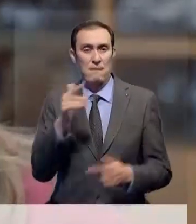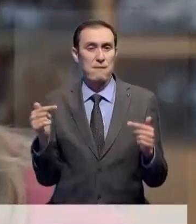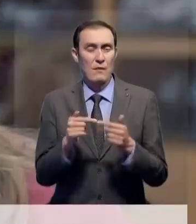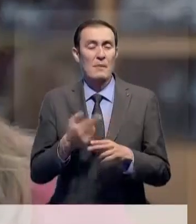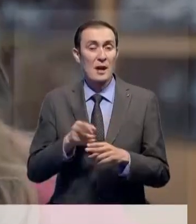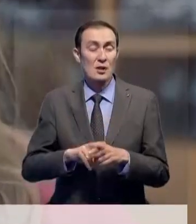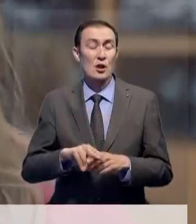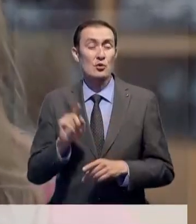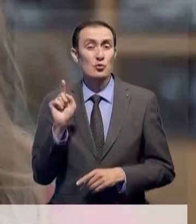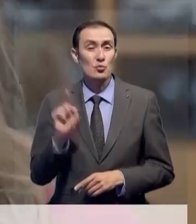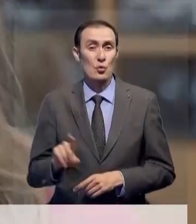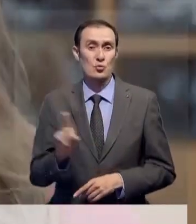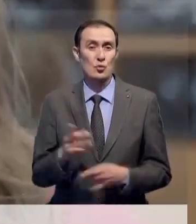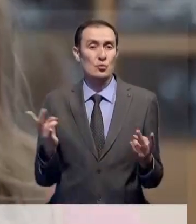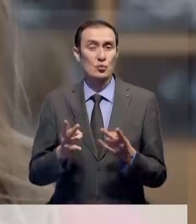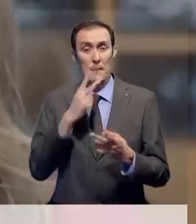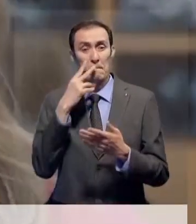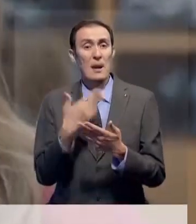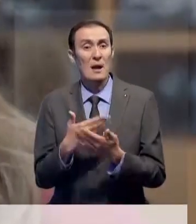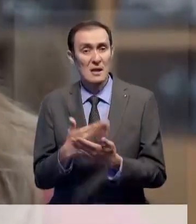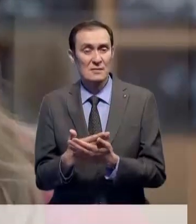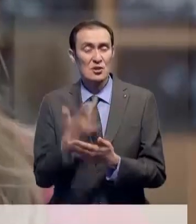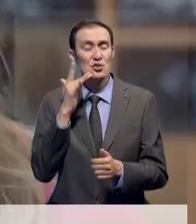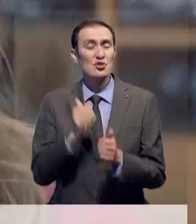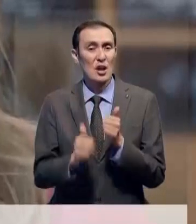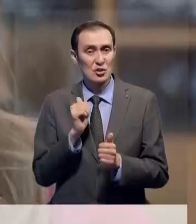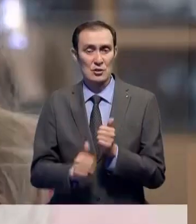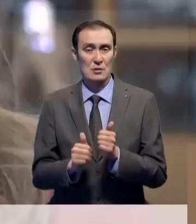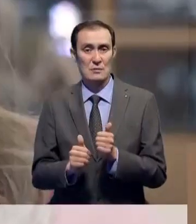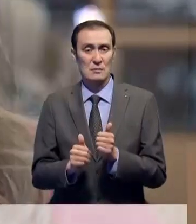то, что, наверное, надо показывать как можно чаще